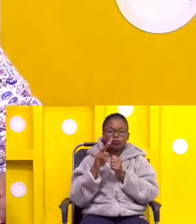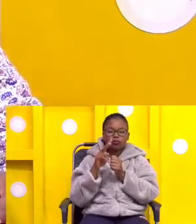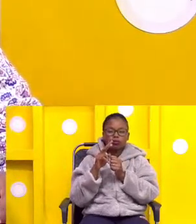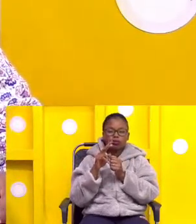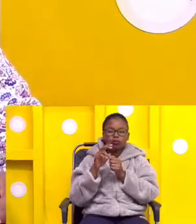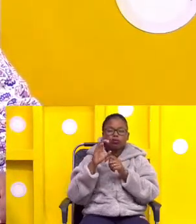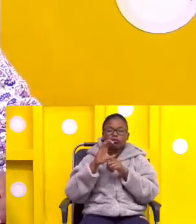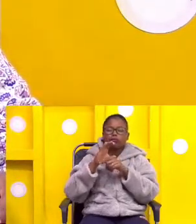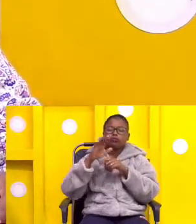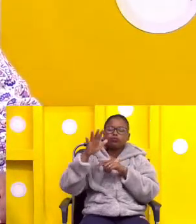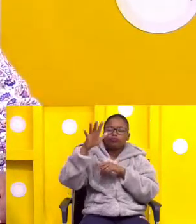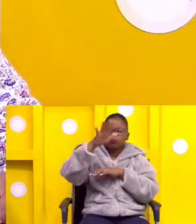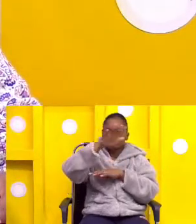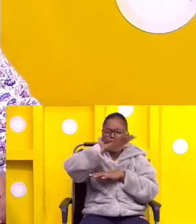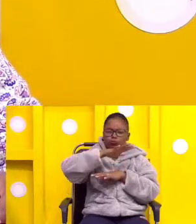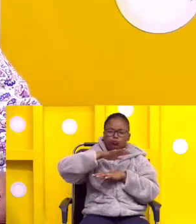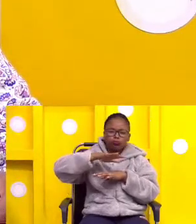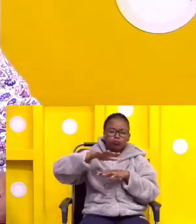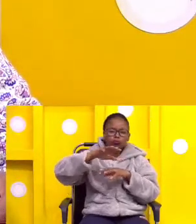wa the yothe.